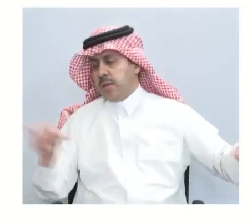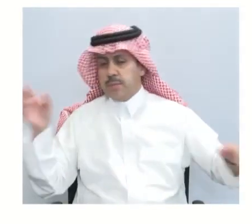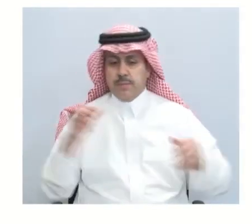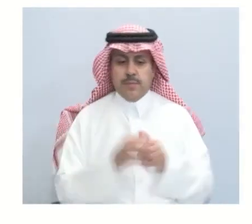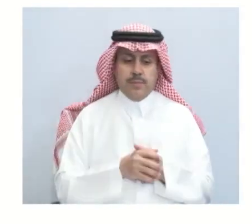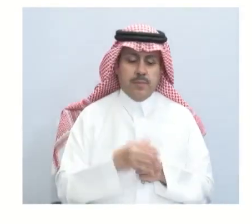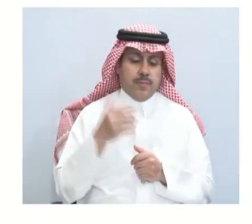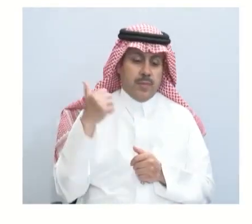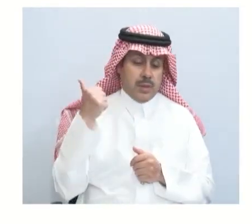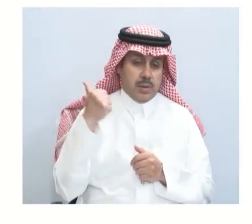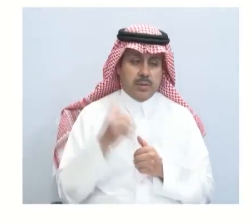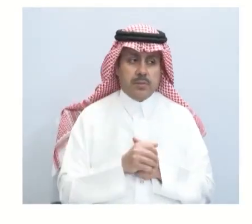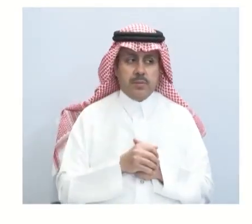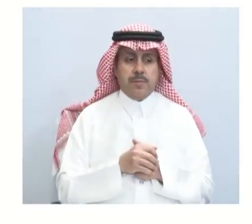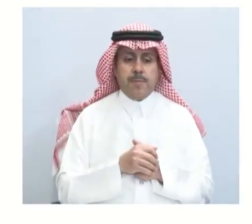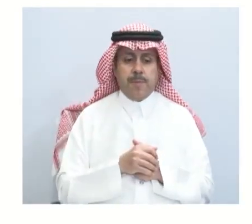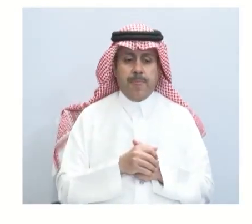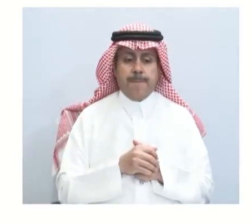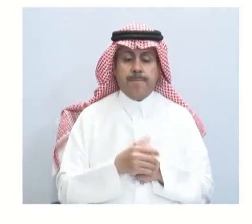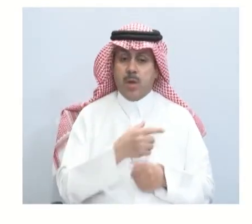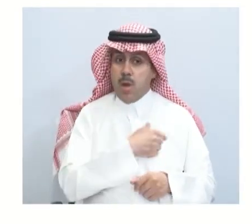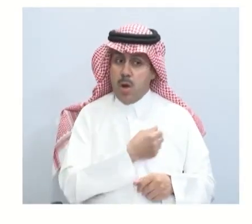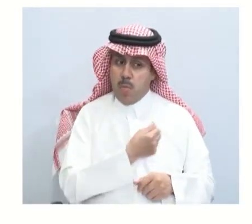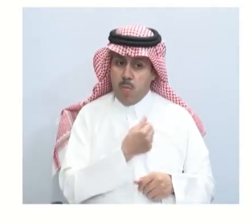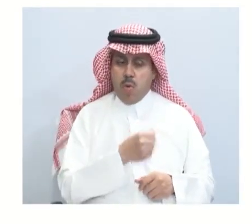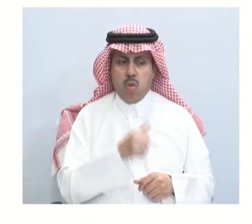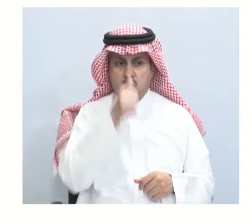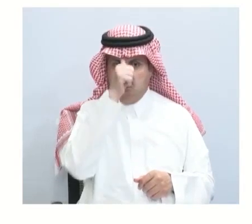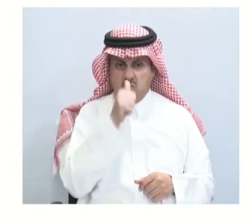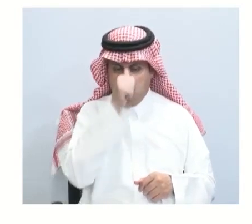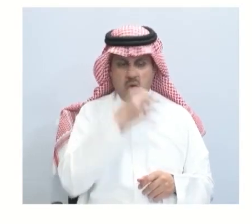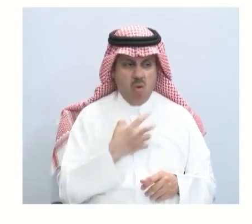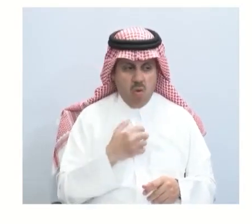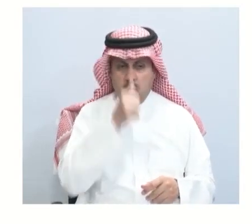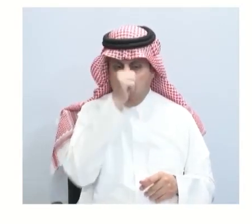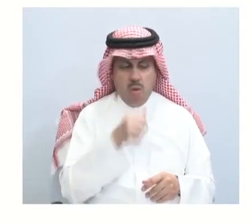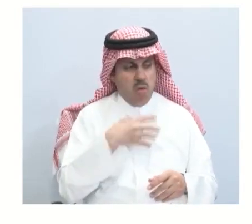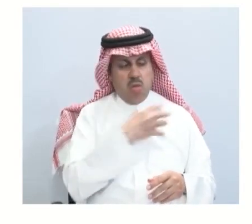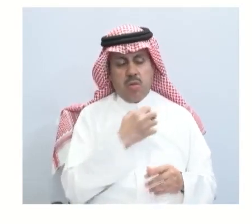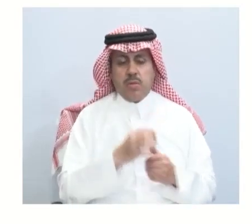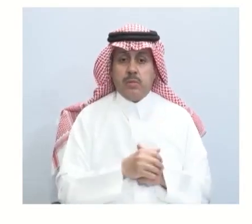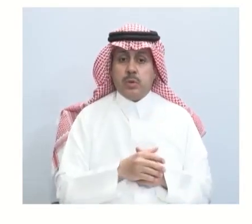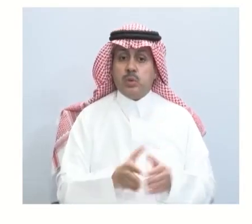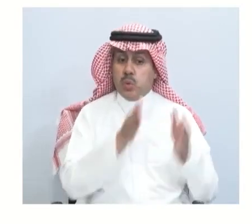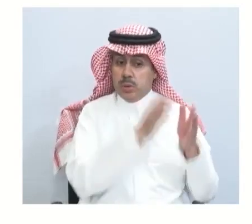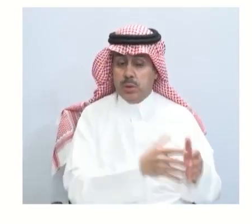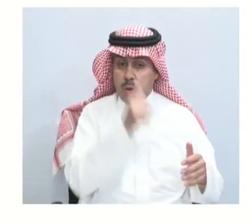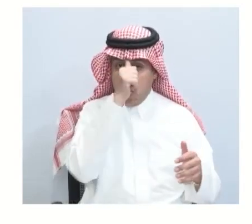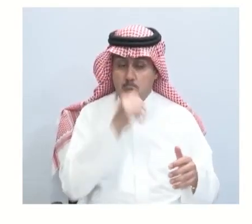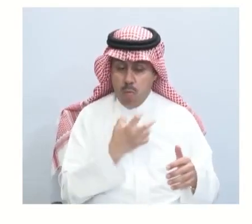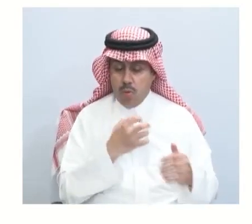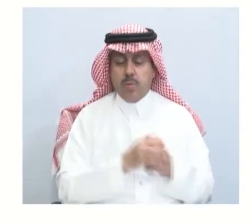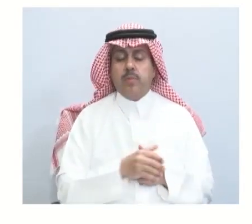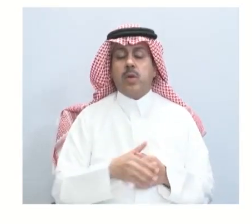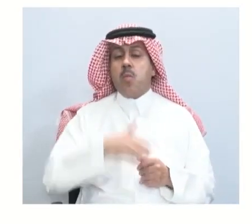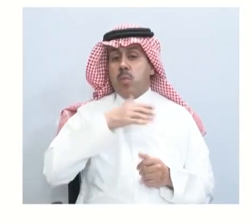الاخير من الامور السته وفقتم البغض كل تلكم الاخلاق السته تؤدي الى البغض لذلك يوصي عليه